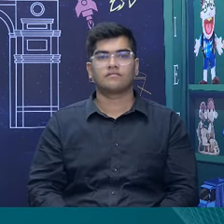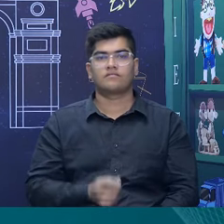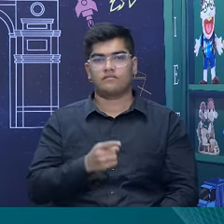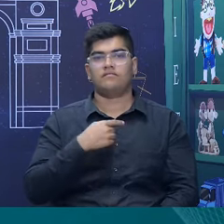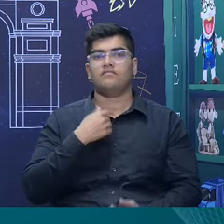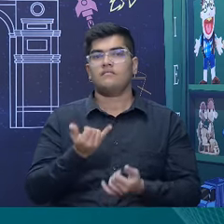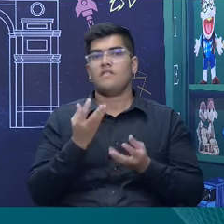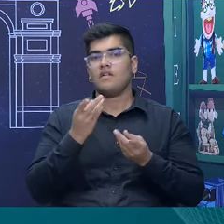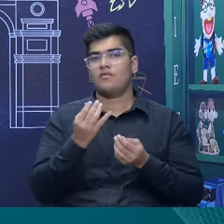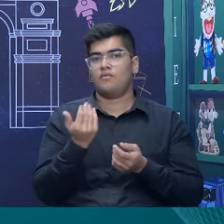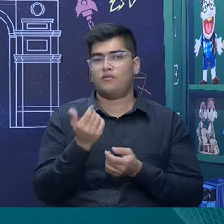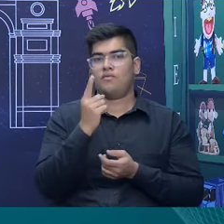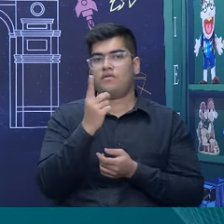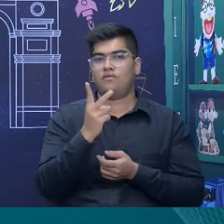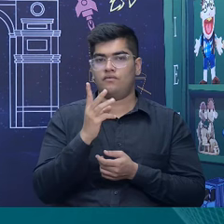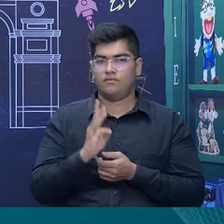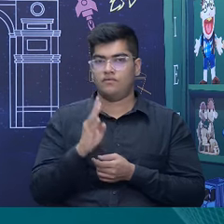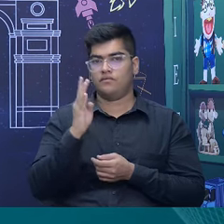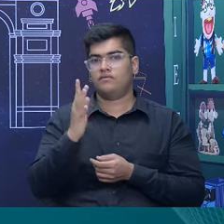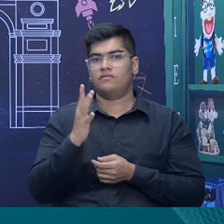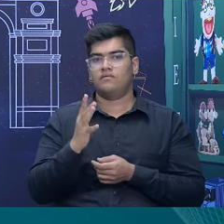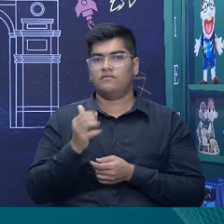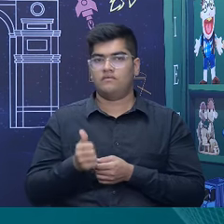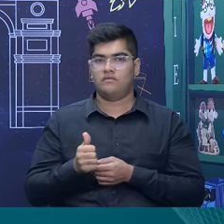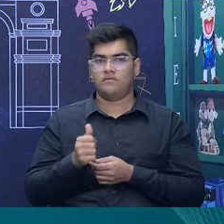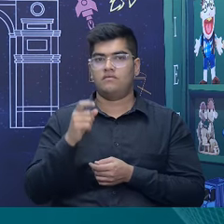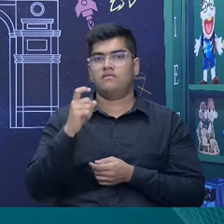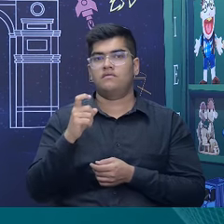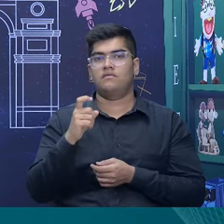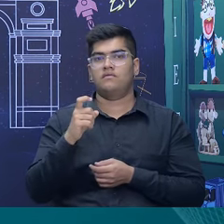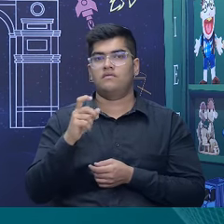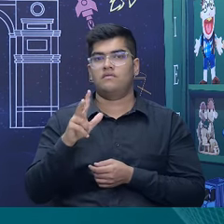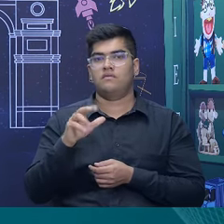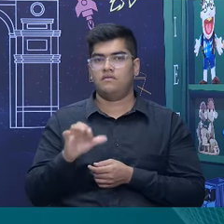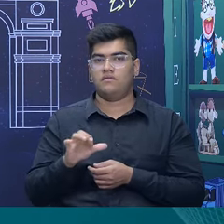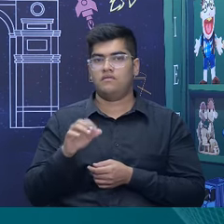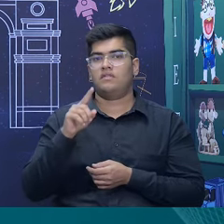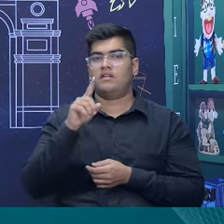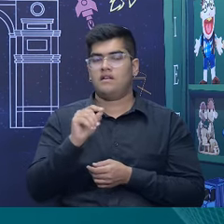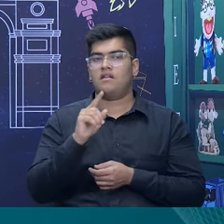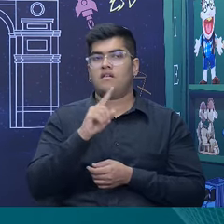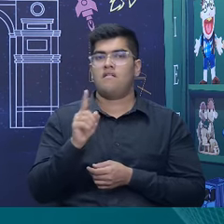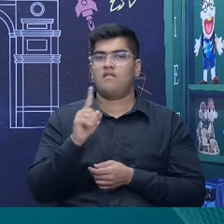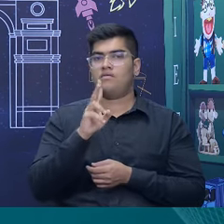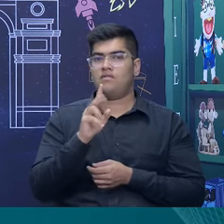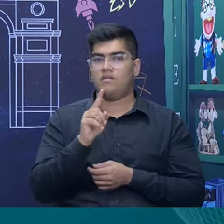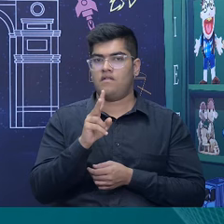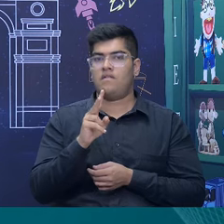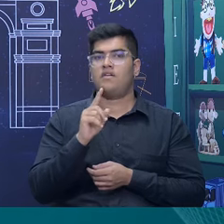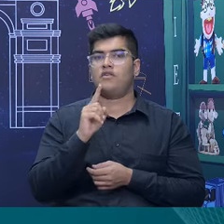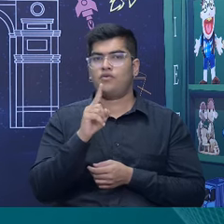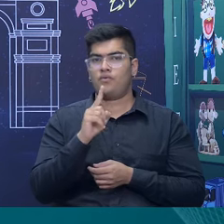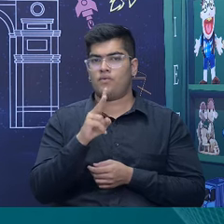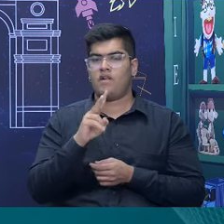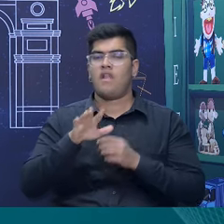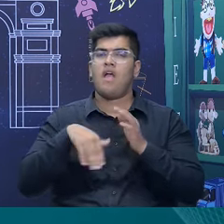सकते हैं 1 2 3 4 5 6 7 8 9 10 11 12 और